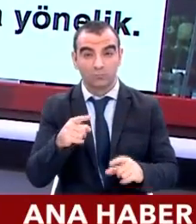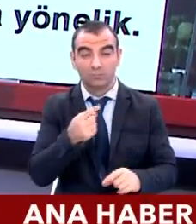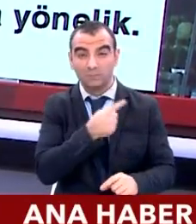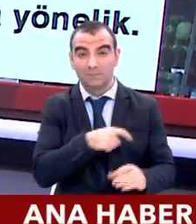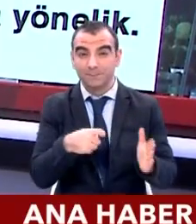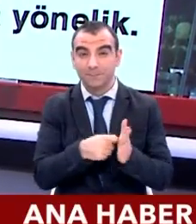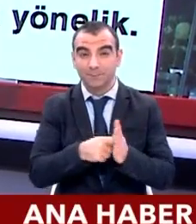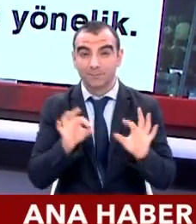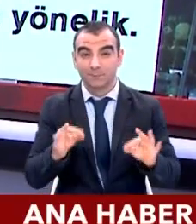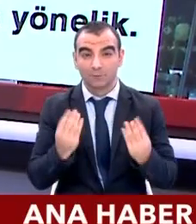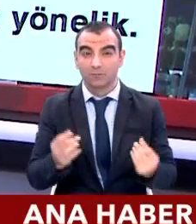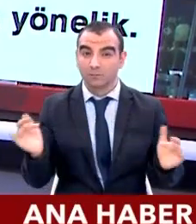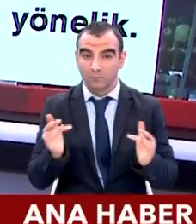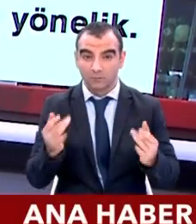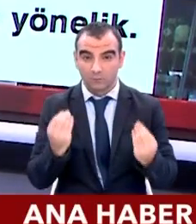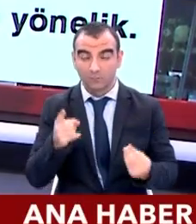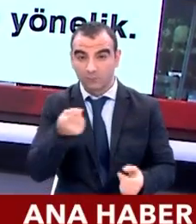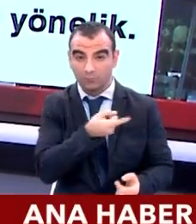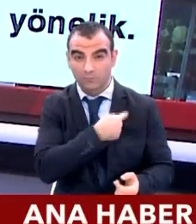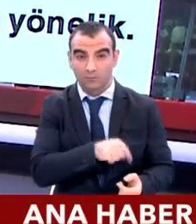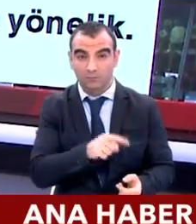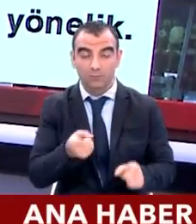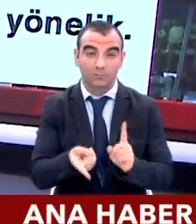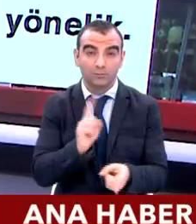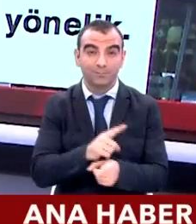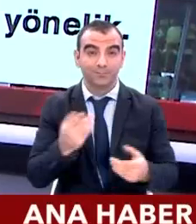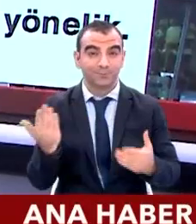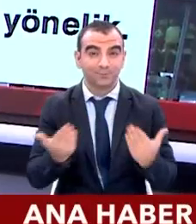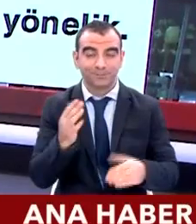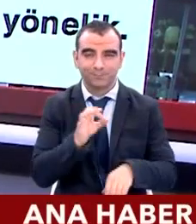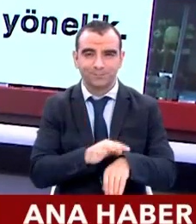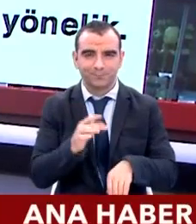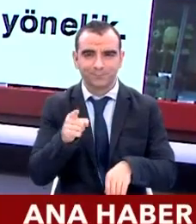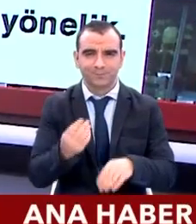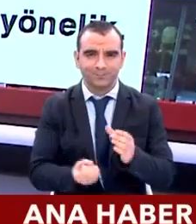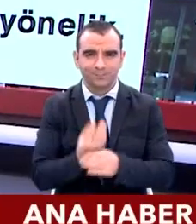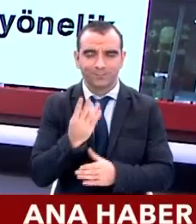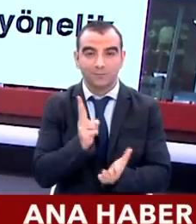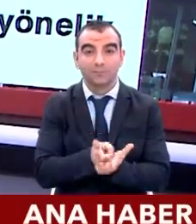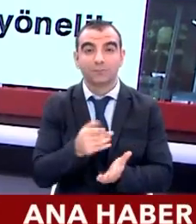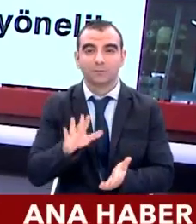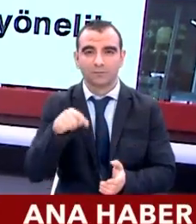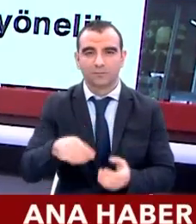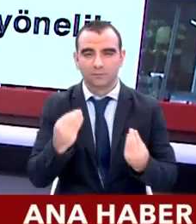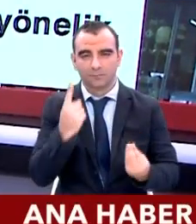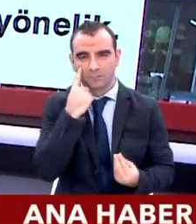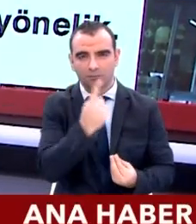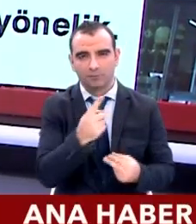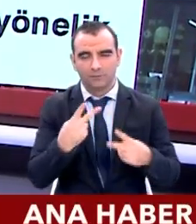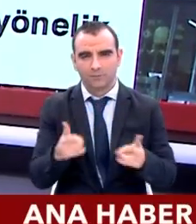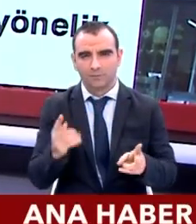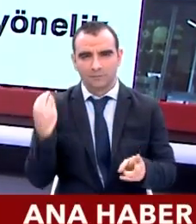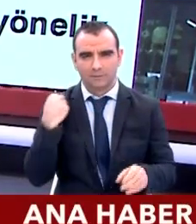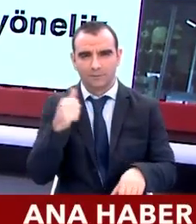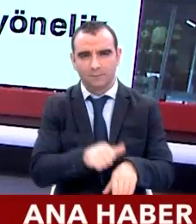ismin kim olacağı Evet tartışılacak o adayın fakat sonra ne zaman duyulacak O da çok net değil Şimdi bakınız açıklamalara Bir bakalım tekrar